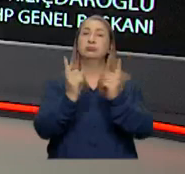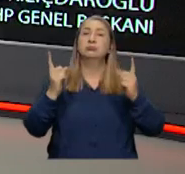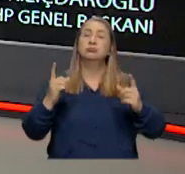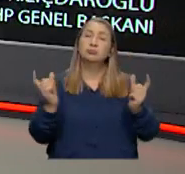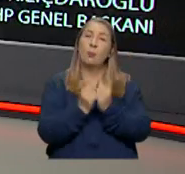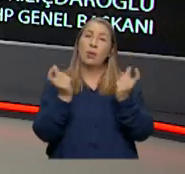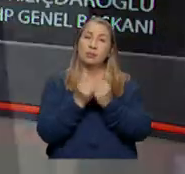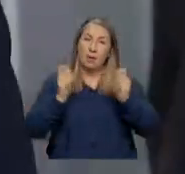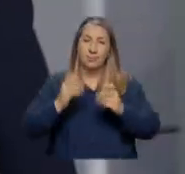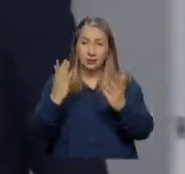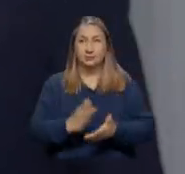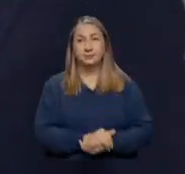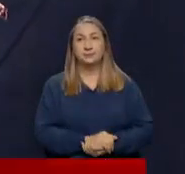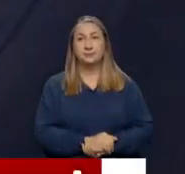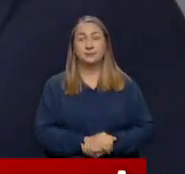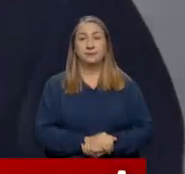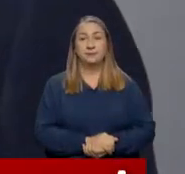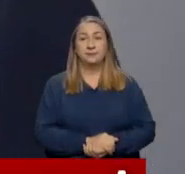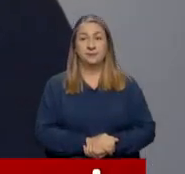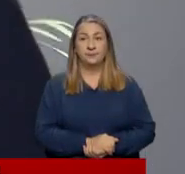buluştu bu